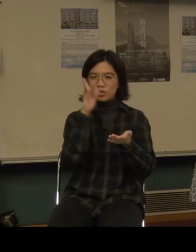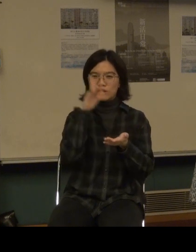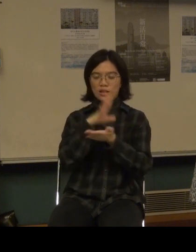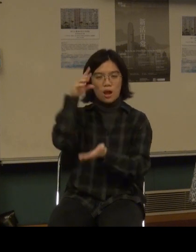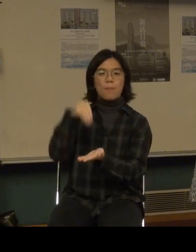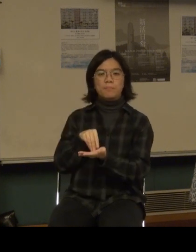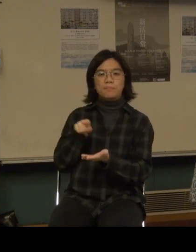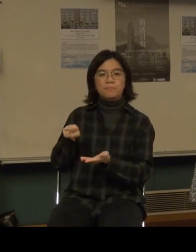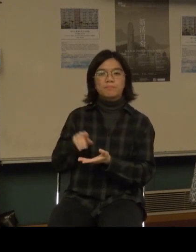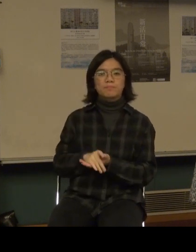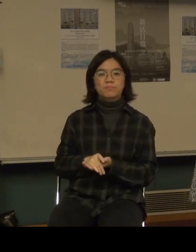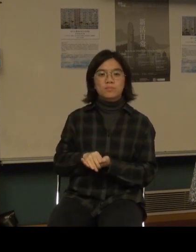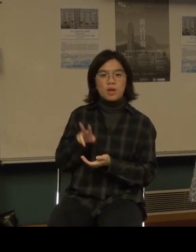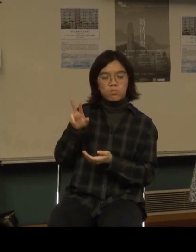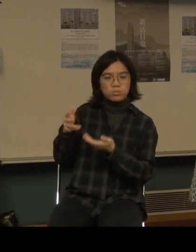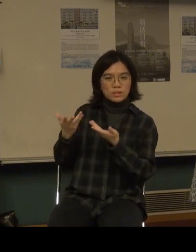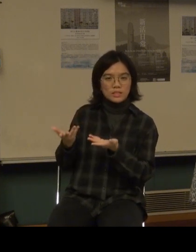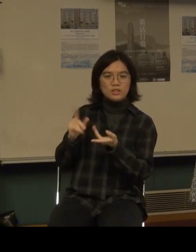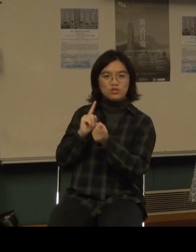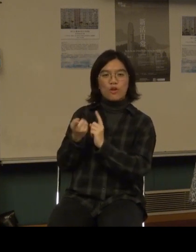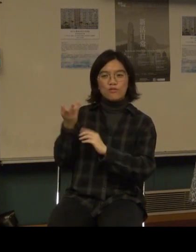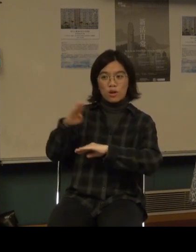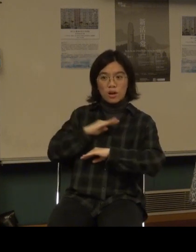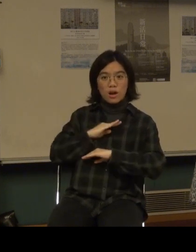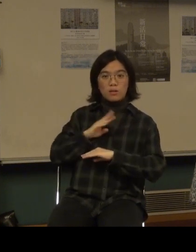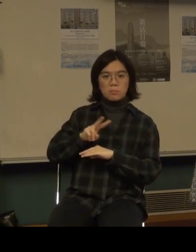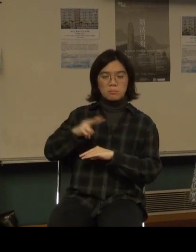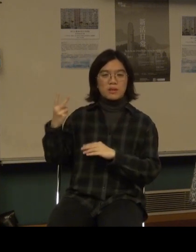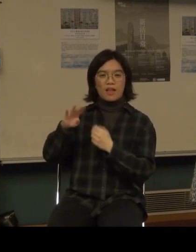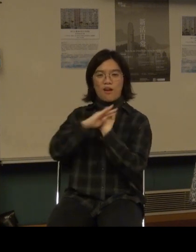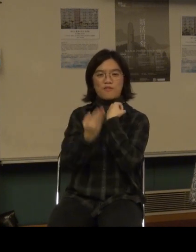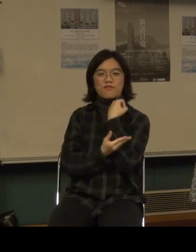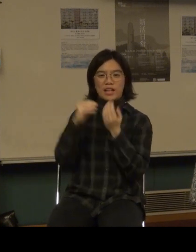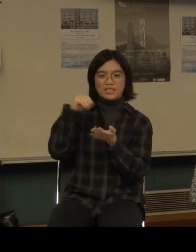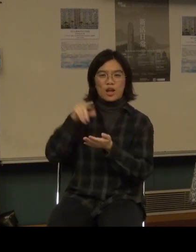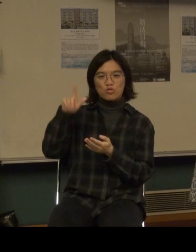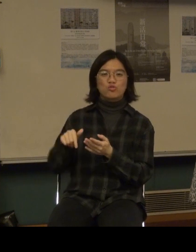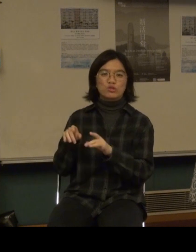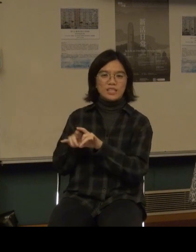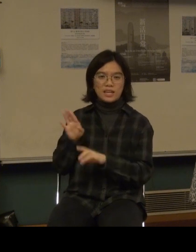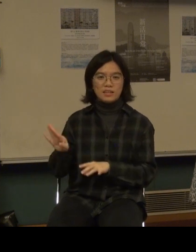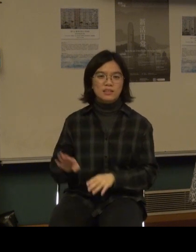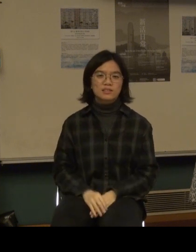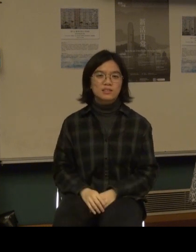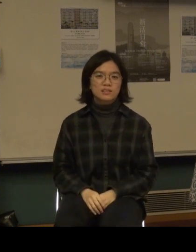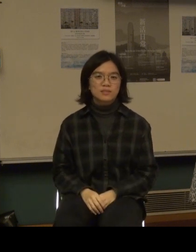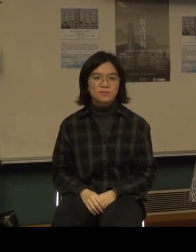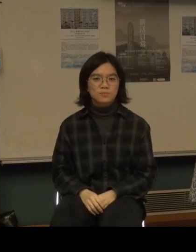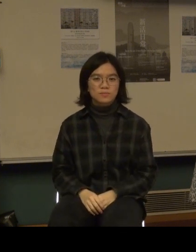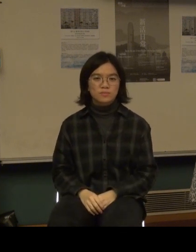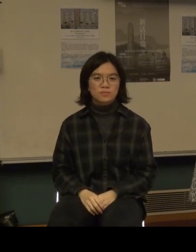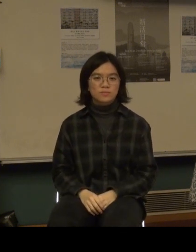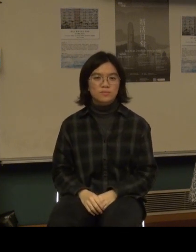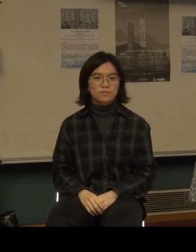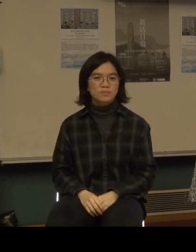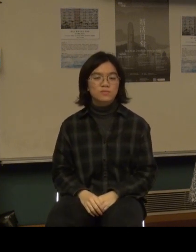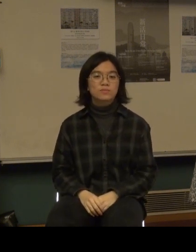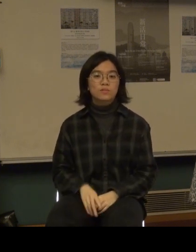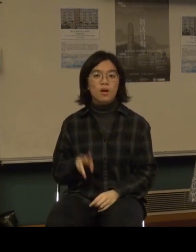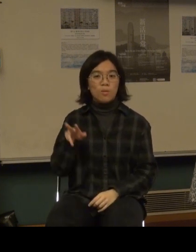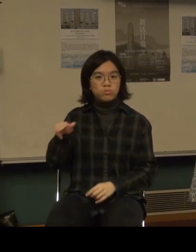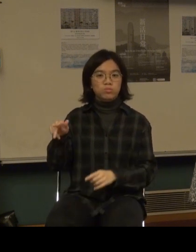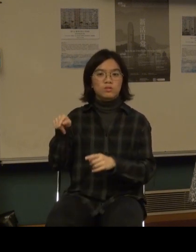格嘅建築物咧，係成為咗法定古蹟嘅。嗱，咁呢個建築物咧，你會見到同頭先我哋個見到嗰間學校一樣咧，